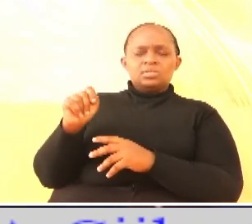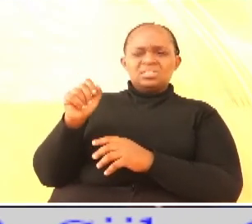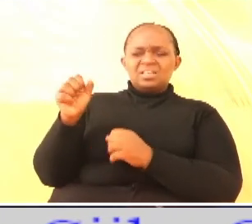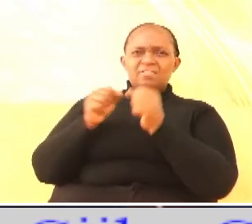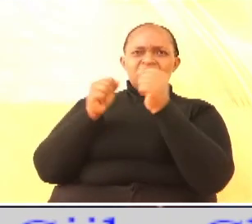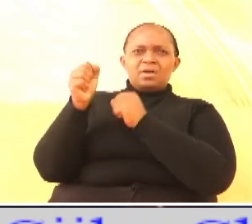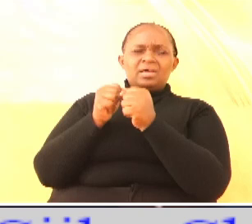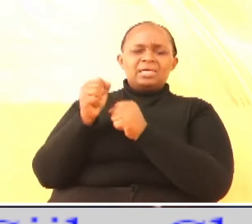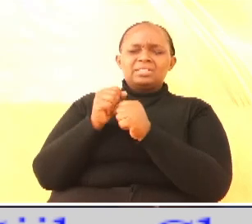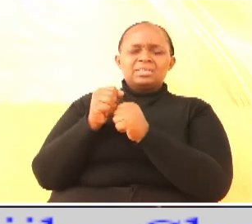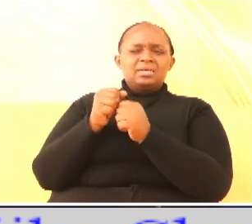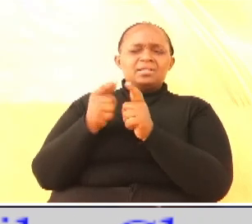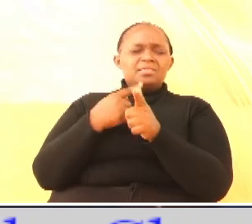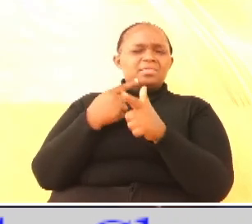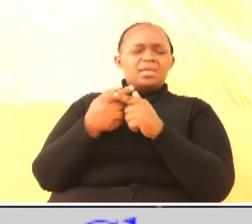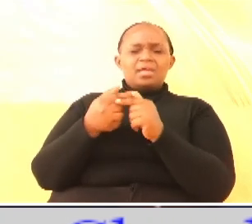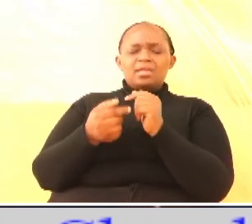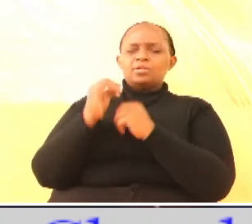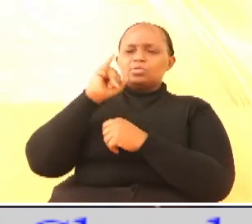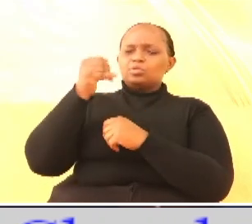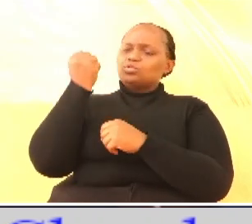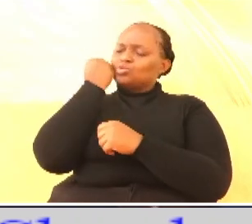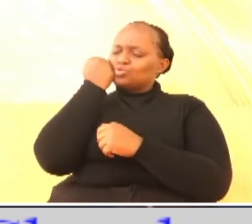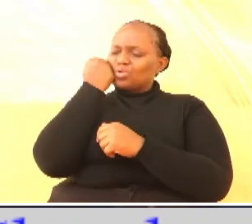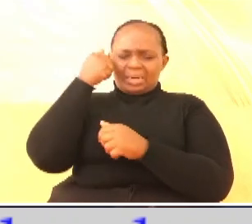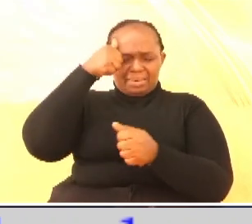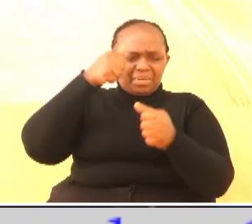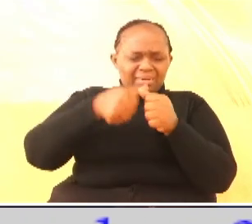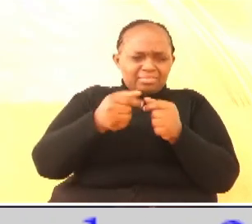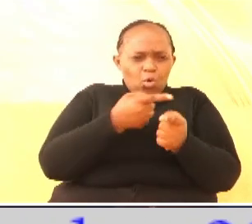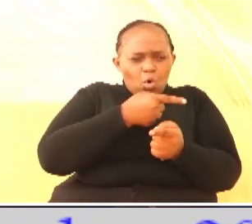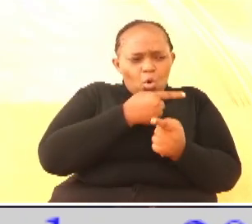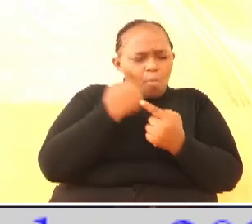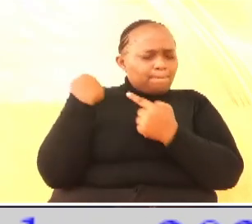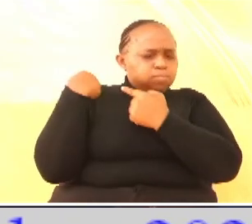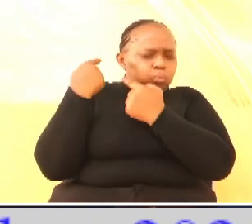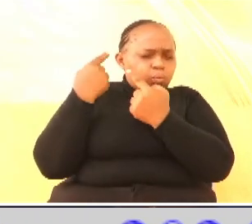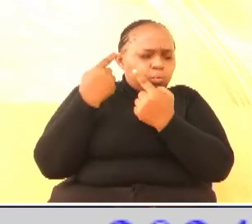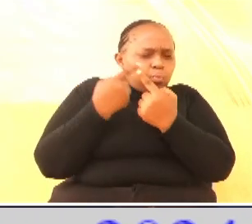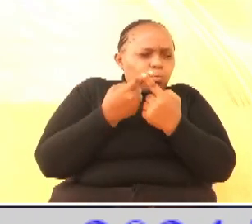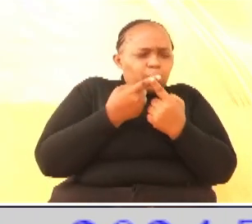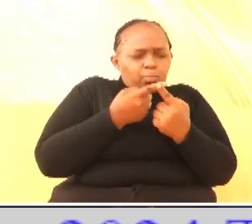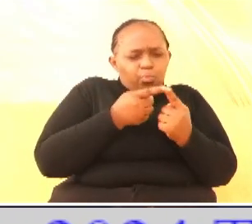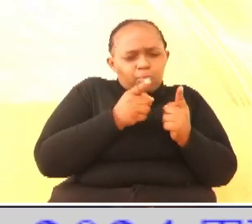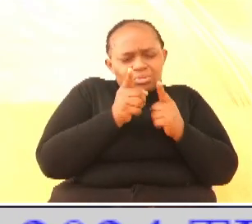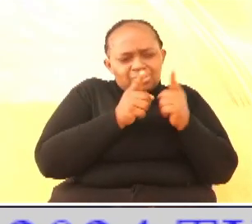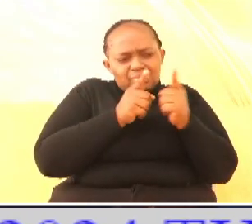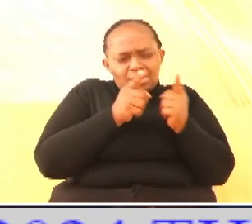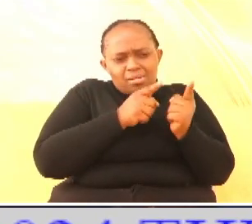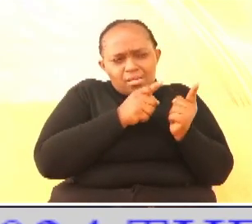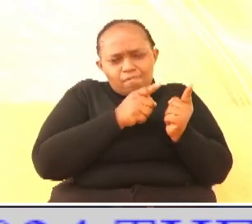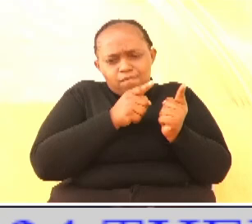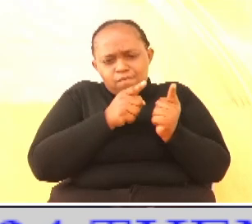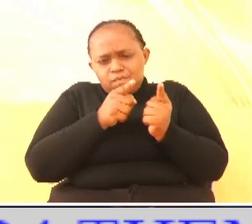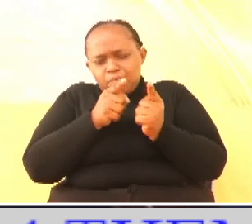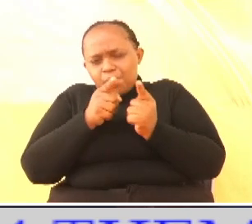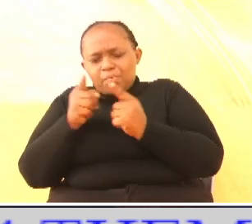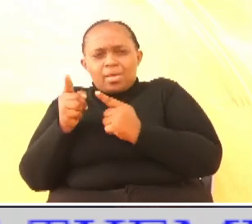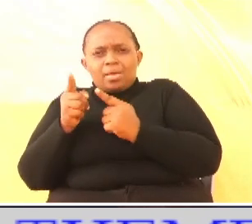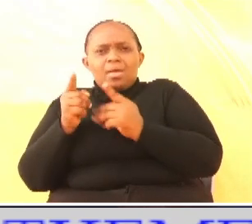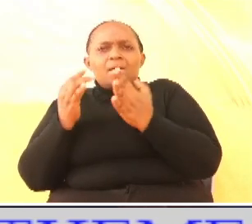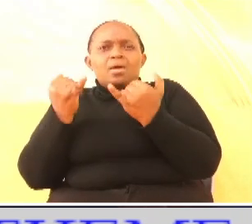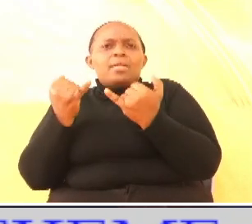Akawaambia hao watu wote Mungu aliwapigania, na sasa nataka sasa mchague.